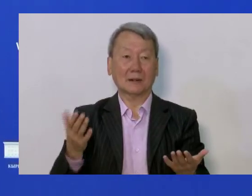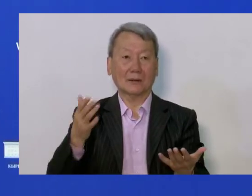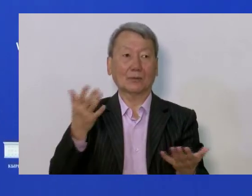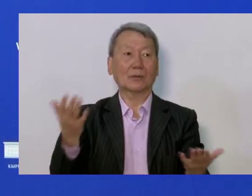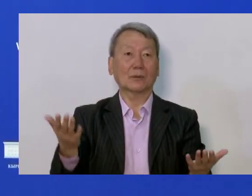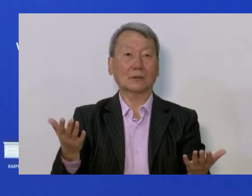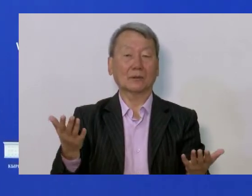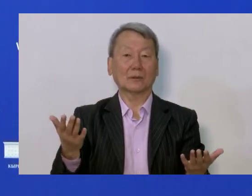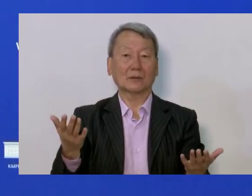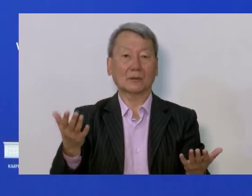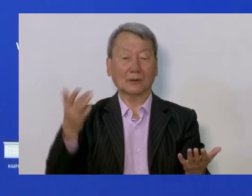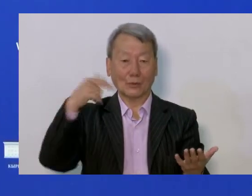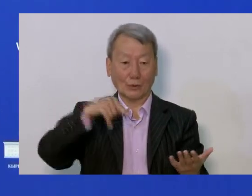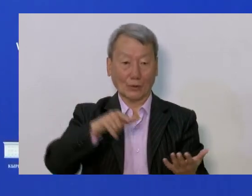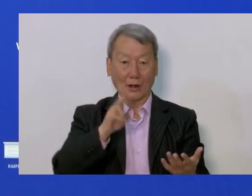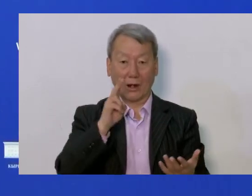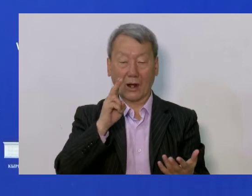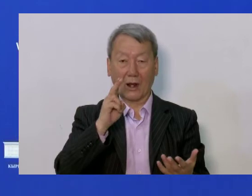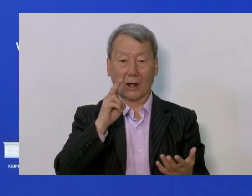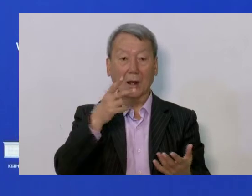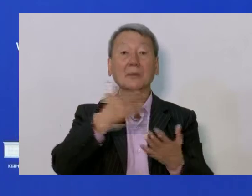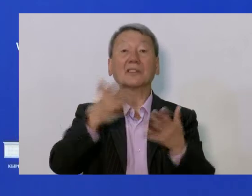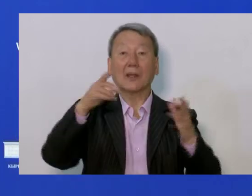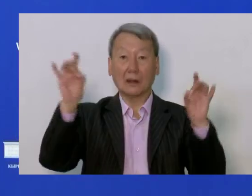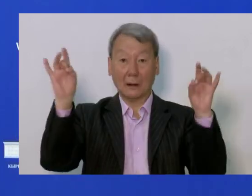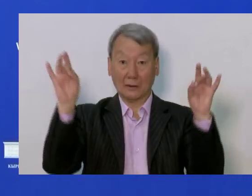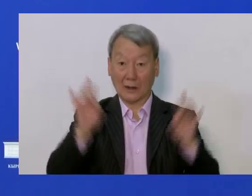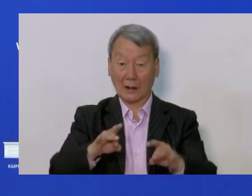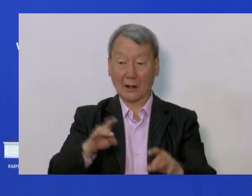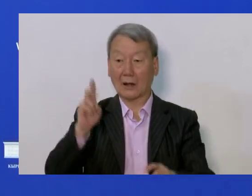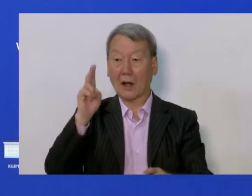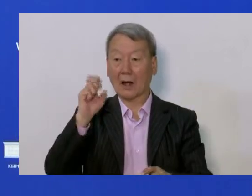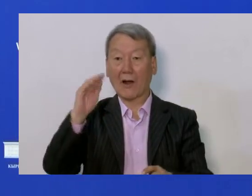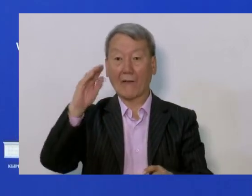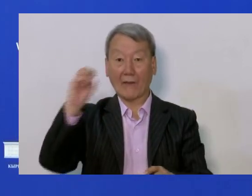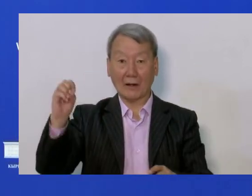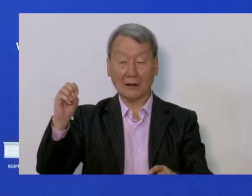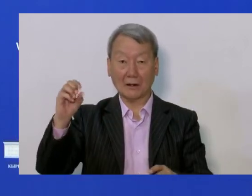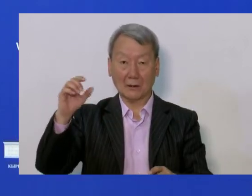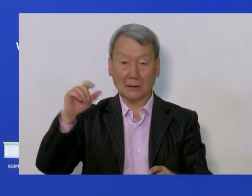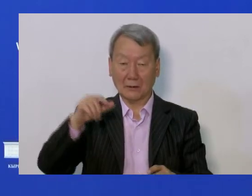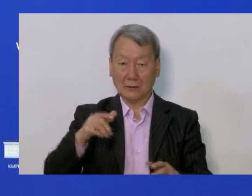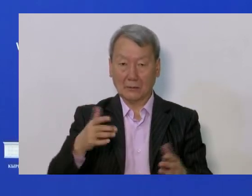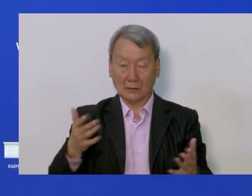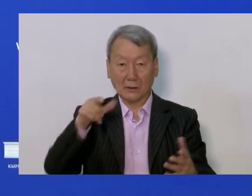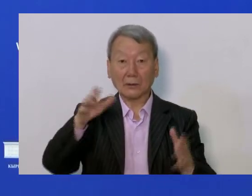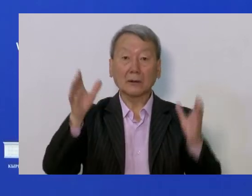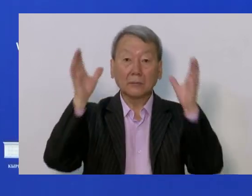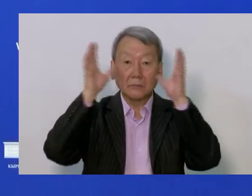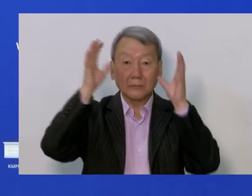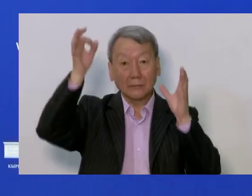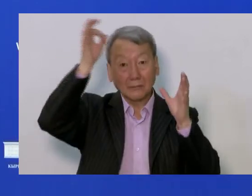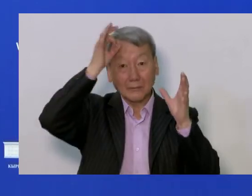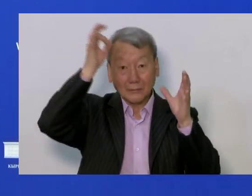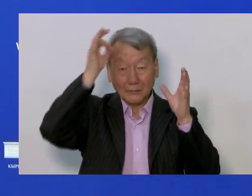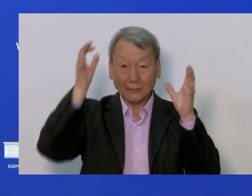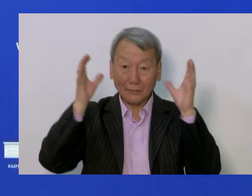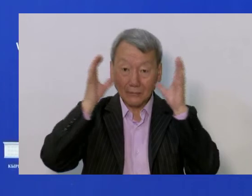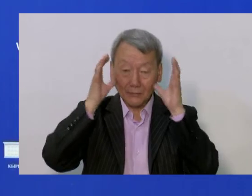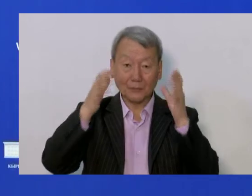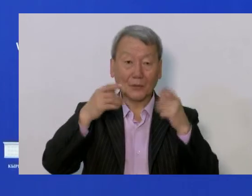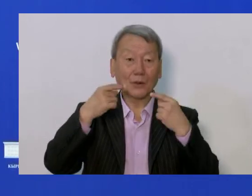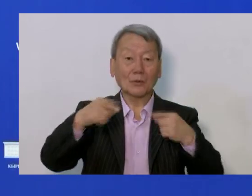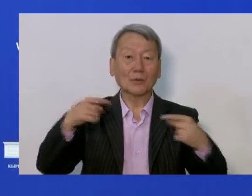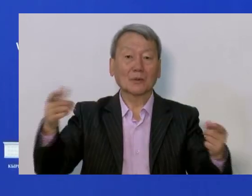мероприятия в условиях вот, ресторанов и больших кафе. Это и поминки, и либо какие-либо